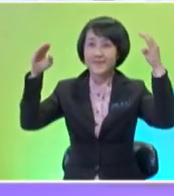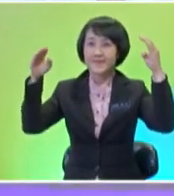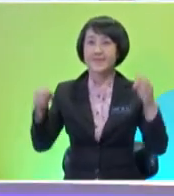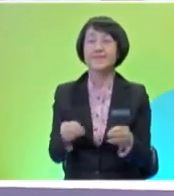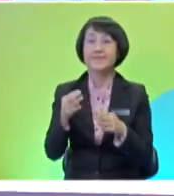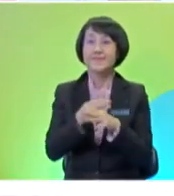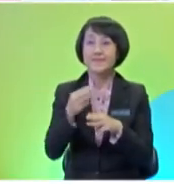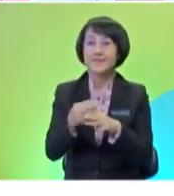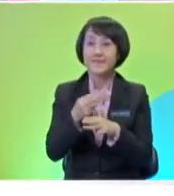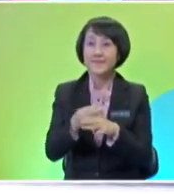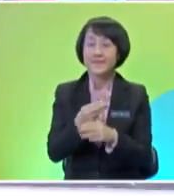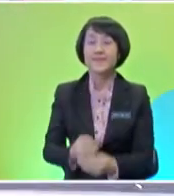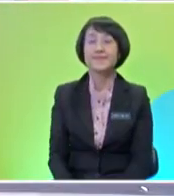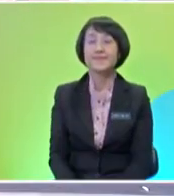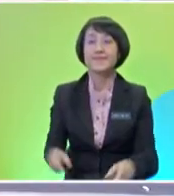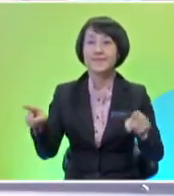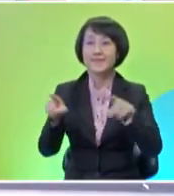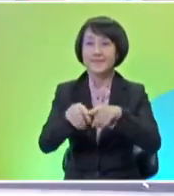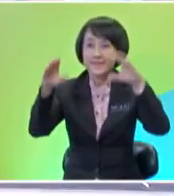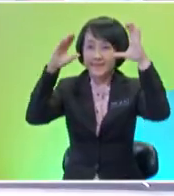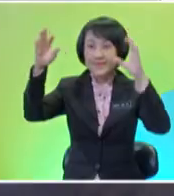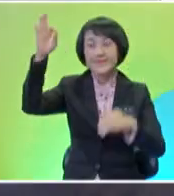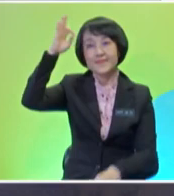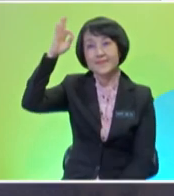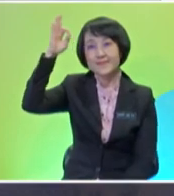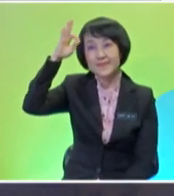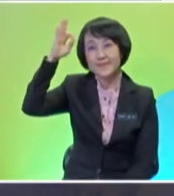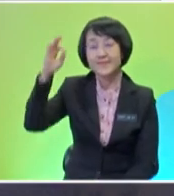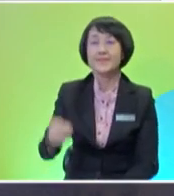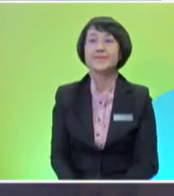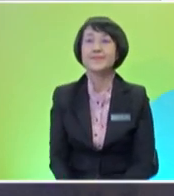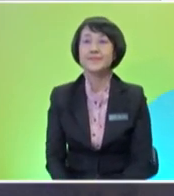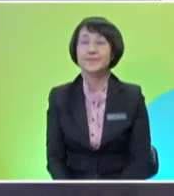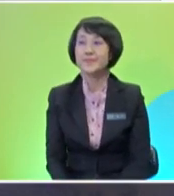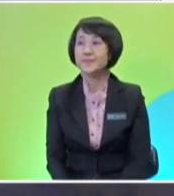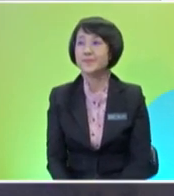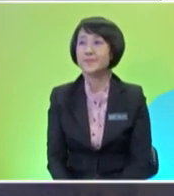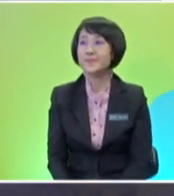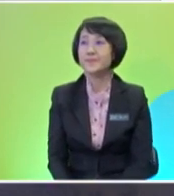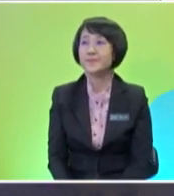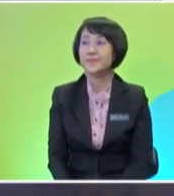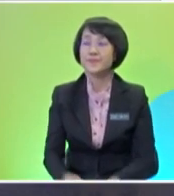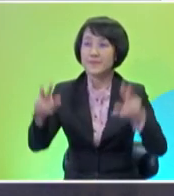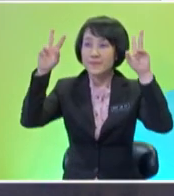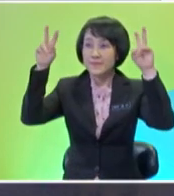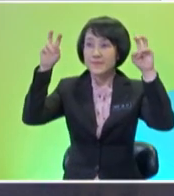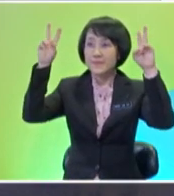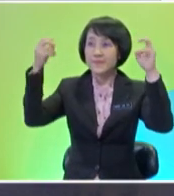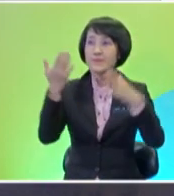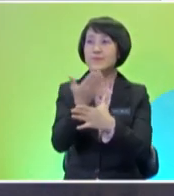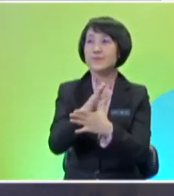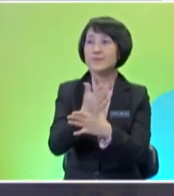numerasia bersama cekgu Betul tak hari ini kita akan belajar topik bahagia